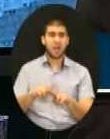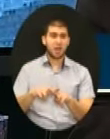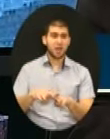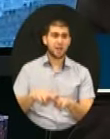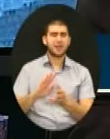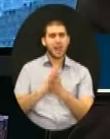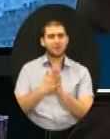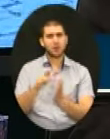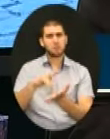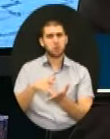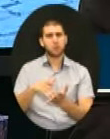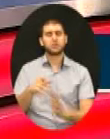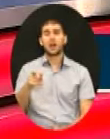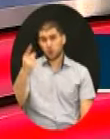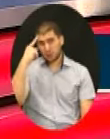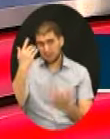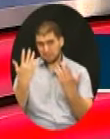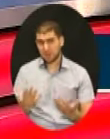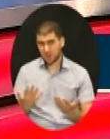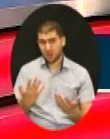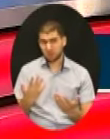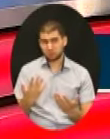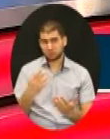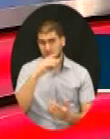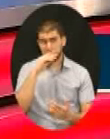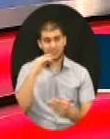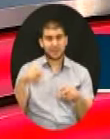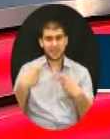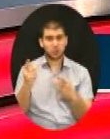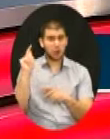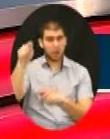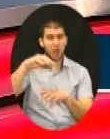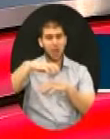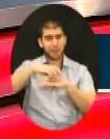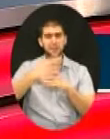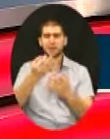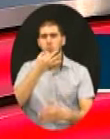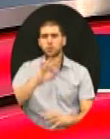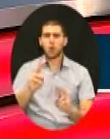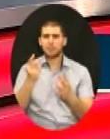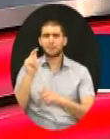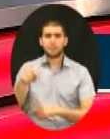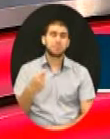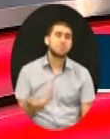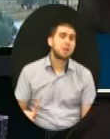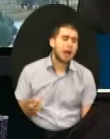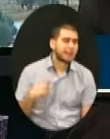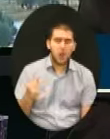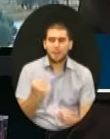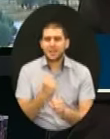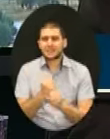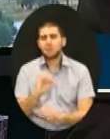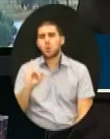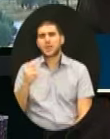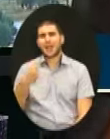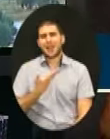להפוך את הר הבית למקום שורה תחתונה, אתה יודע מתי תחזור לעלות להר? מתי יתירו לך שוב לעלות להר? אני שוב לא מתעסק ביהודה